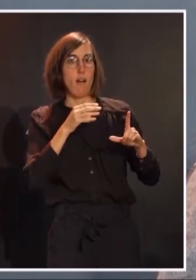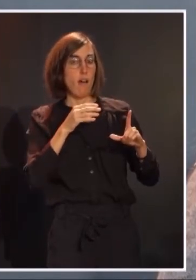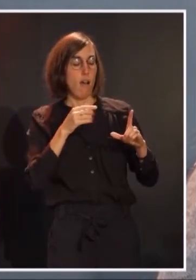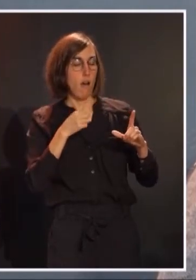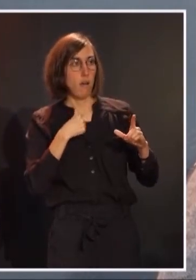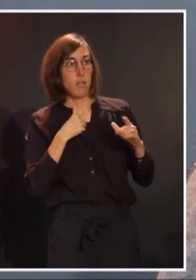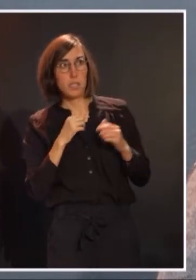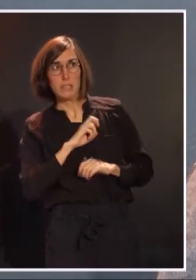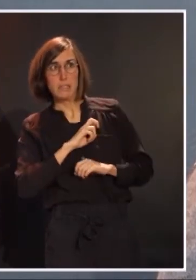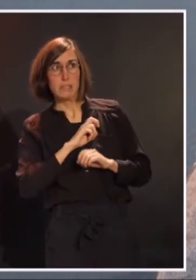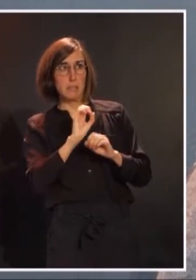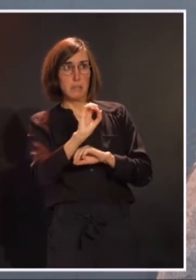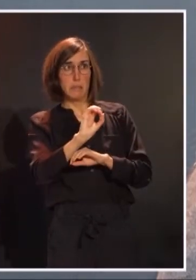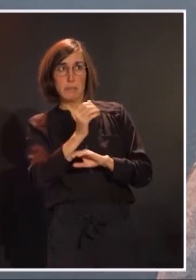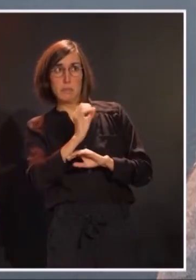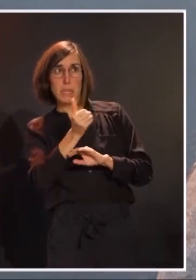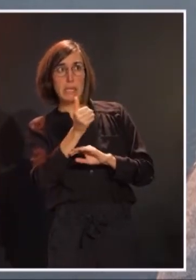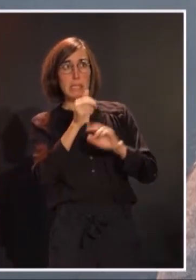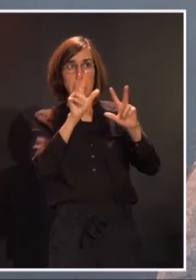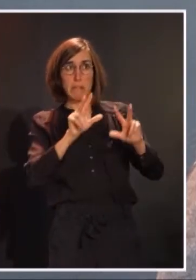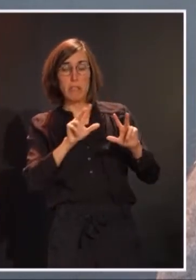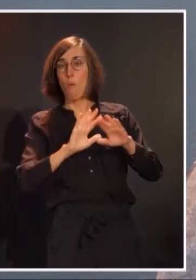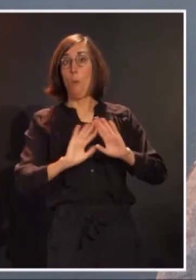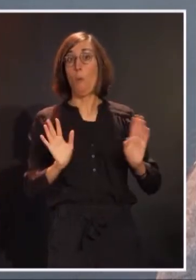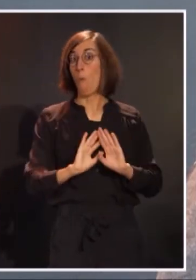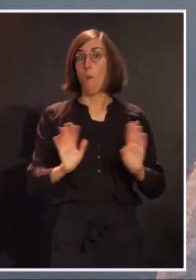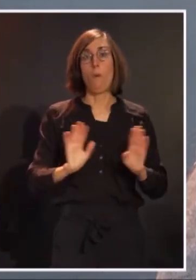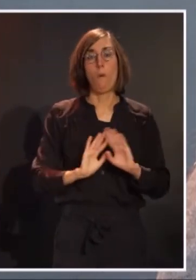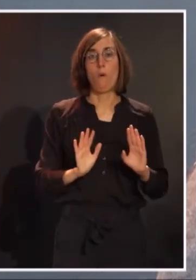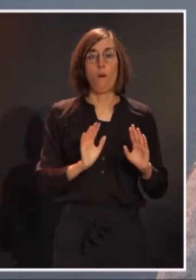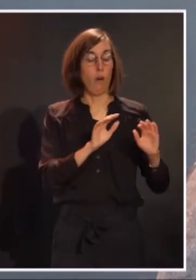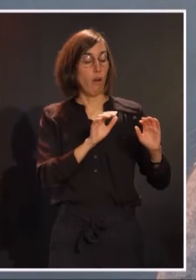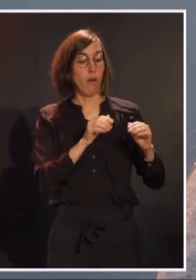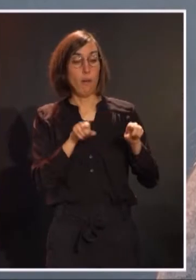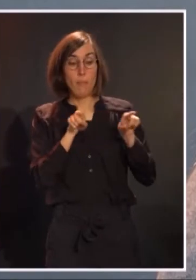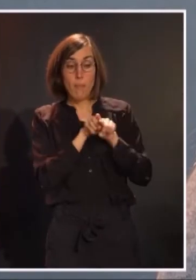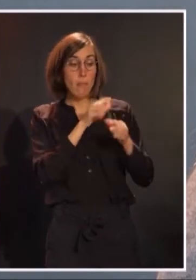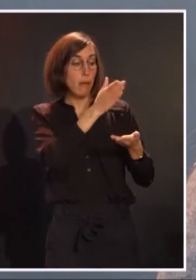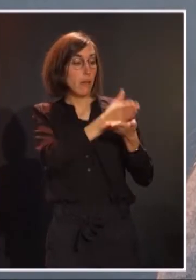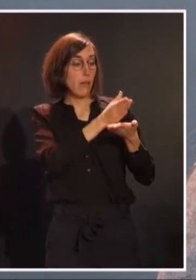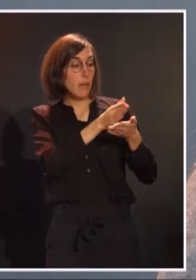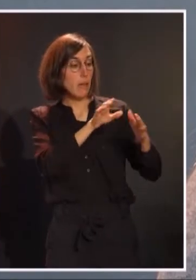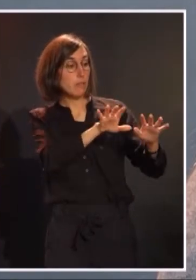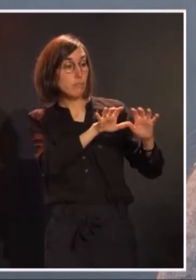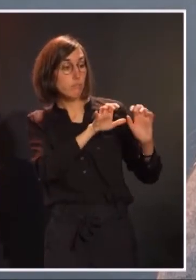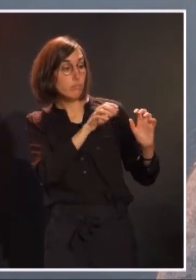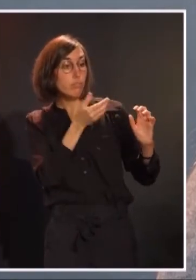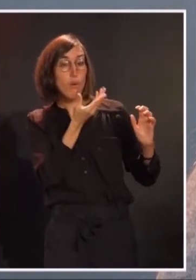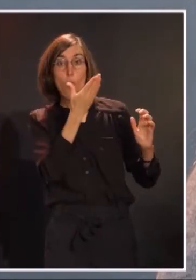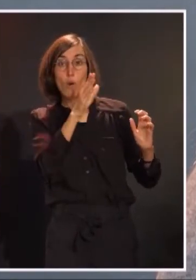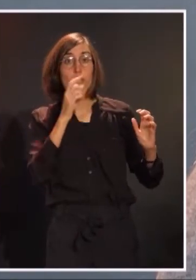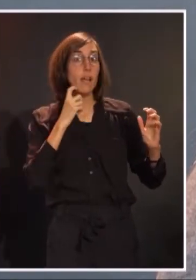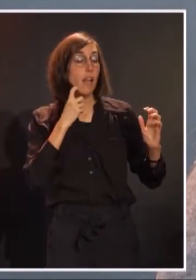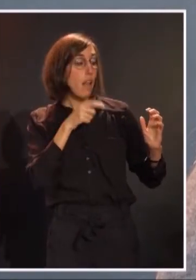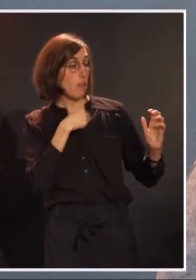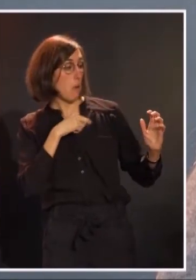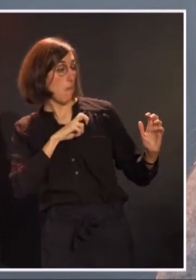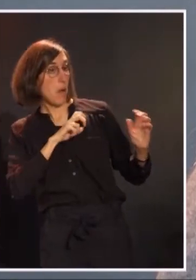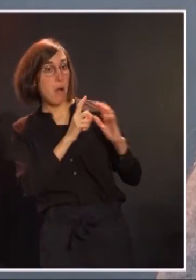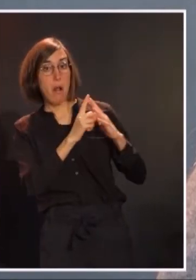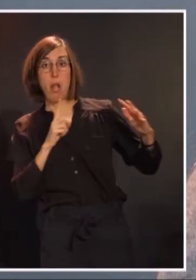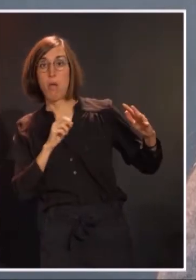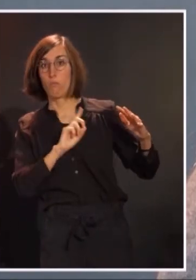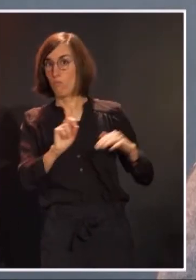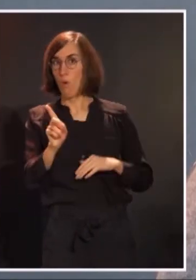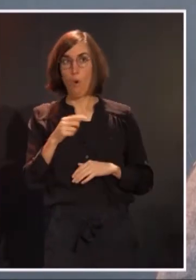par rapport au regard des autres de sa classe pour utiliser un outil différent. Elle est très à l'aise avec ça. Alors, en